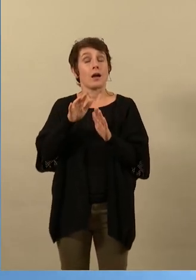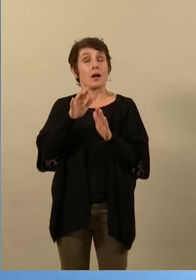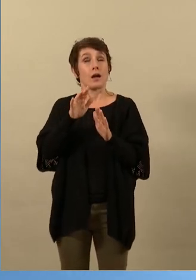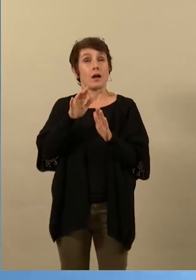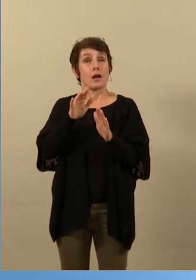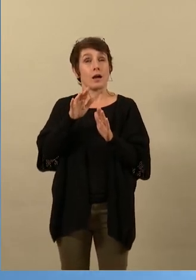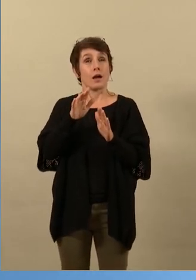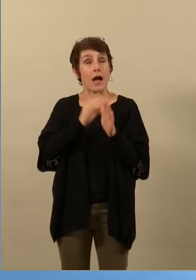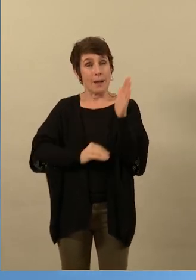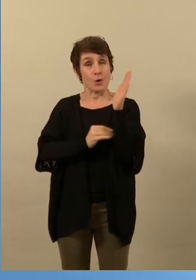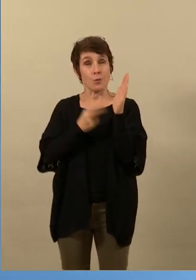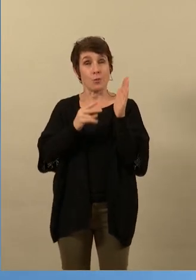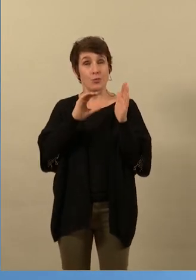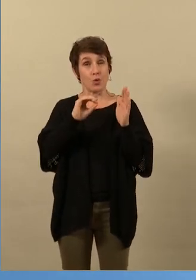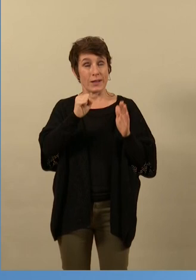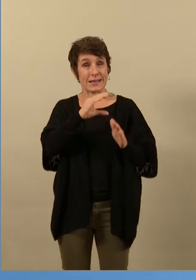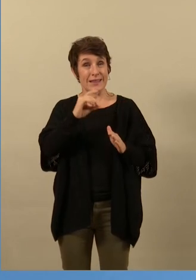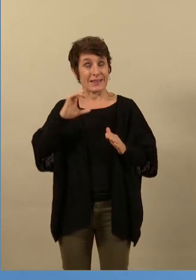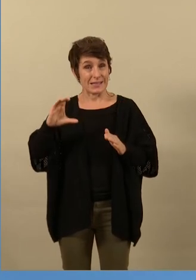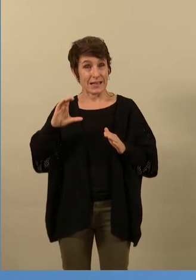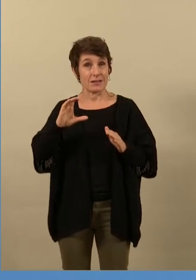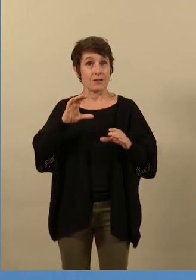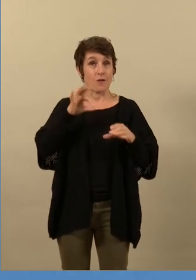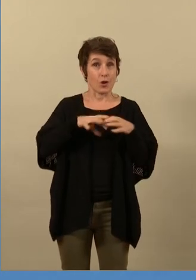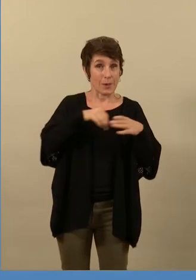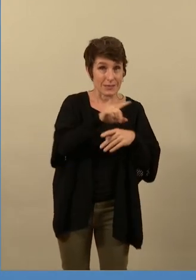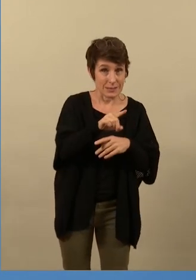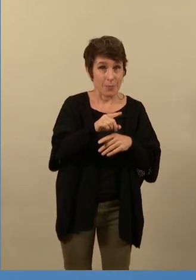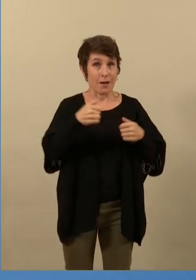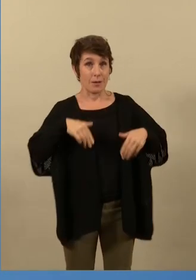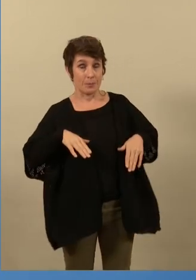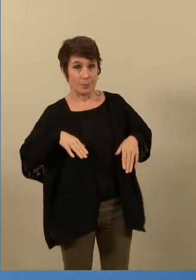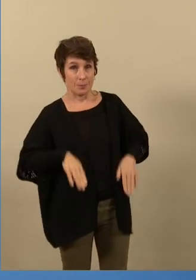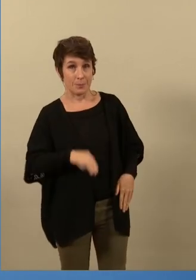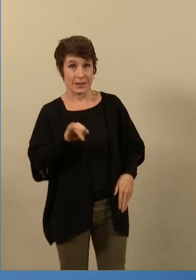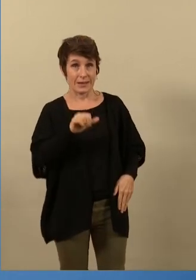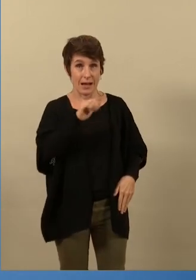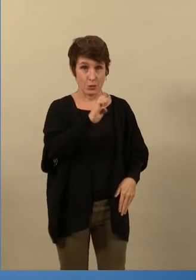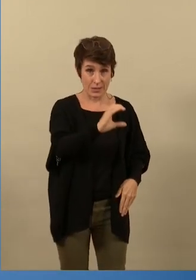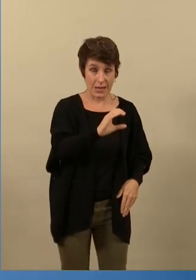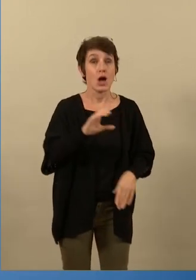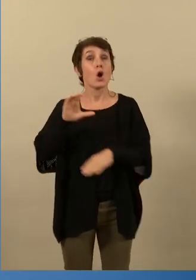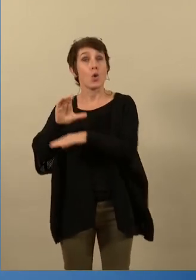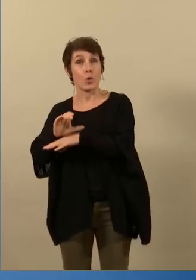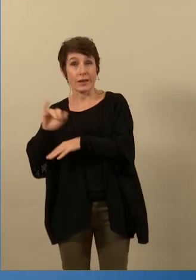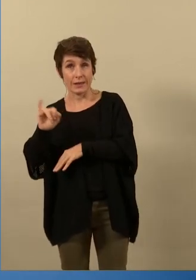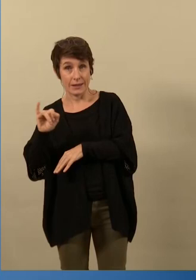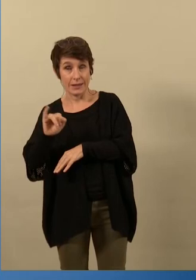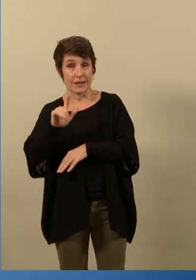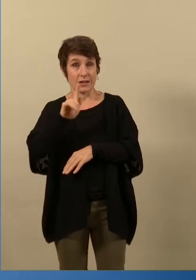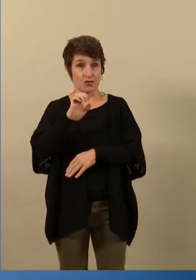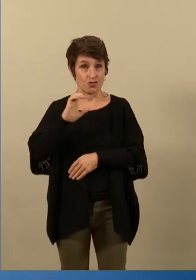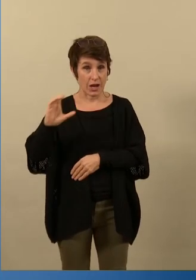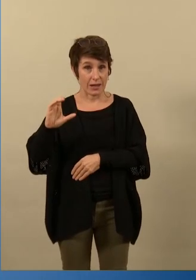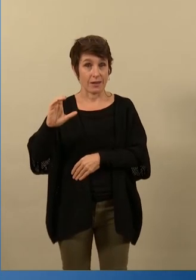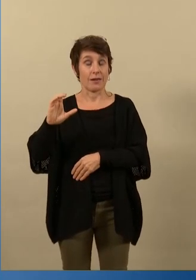d'oscddc qui ne prend pas part au vote qui s'abstient AEC qui vote contre euh